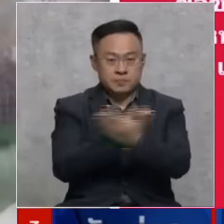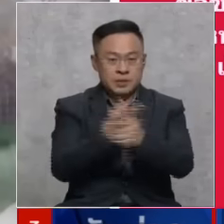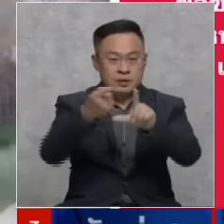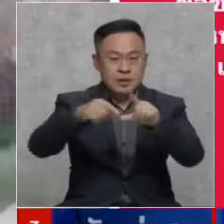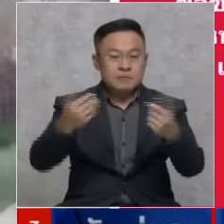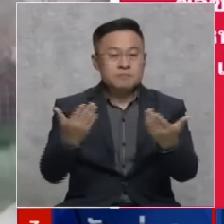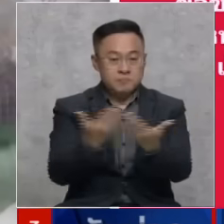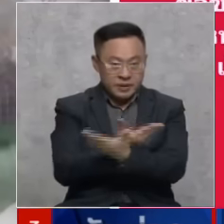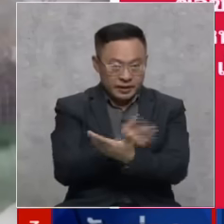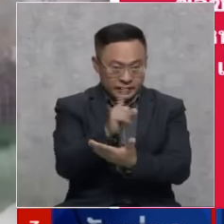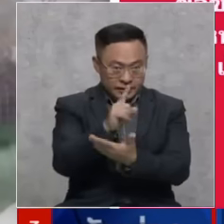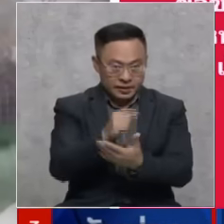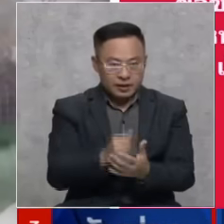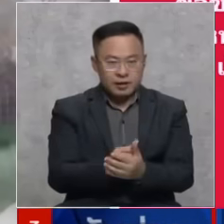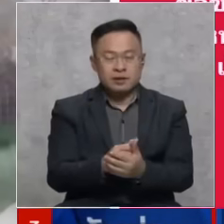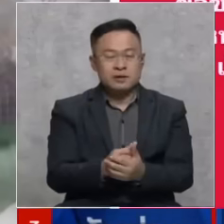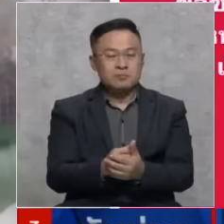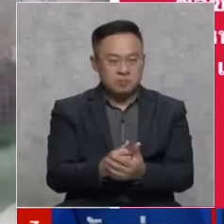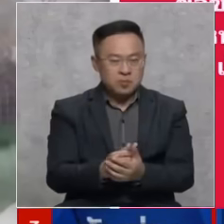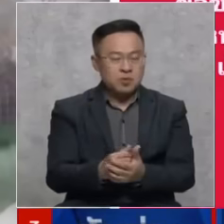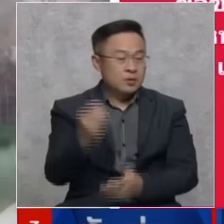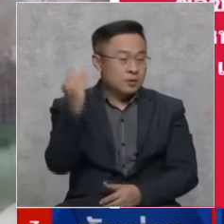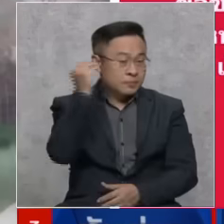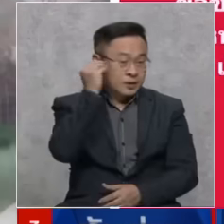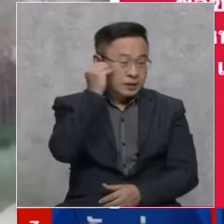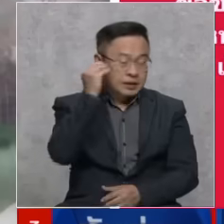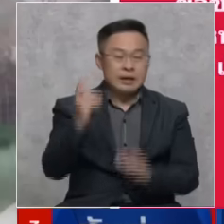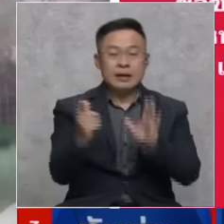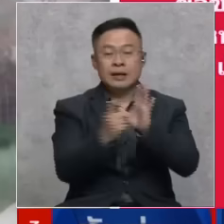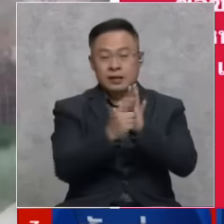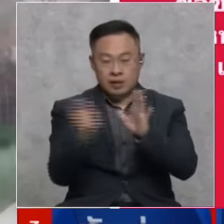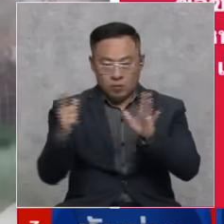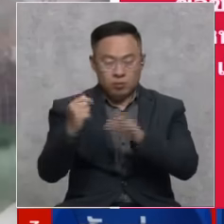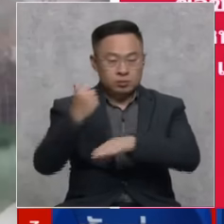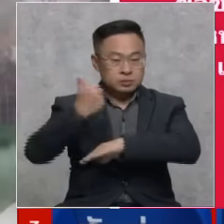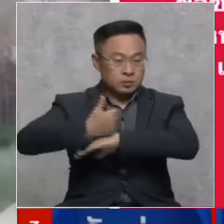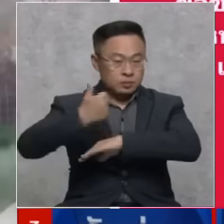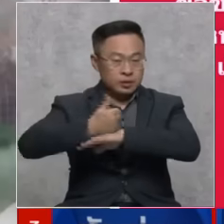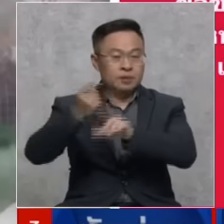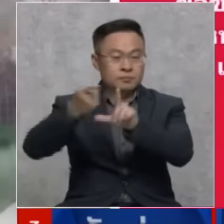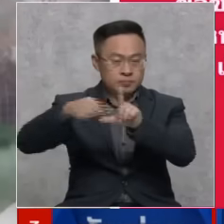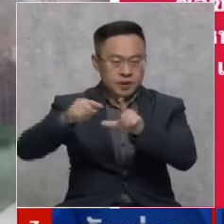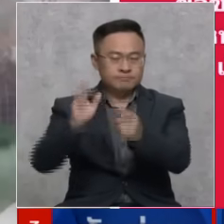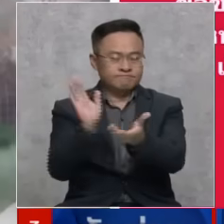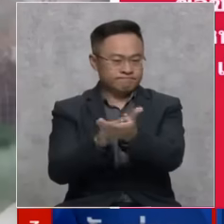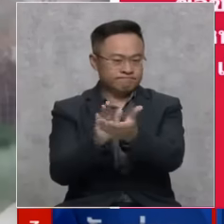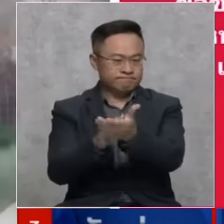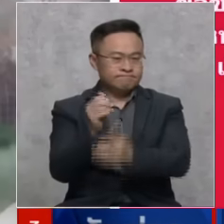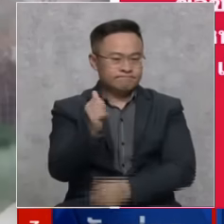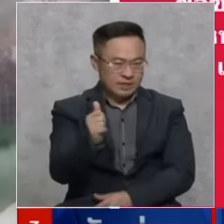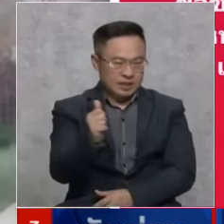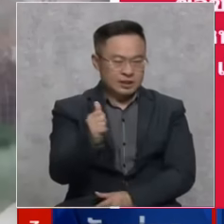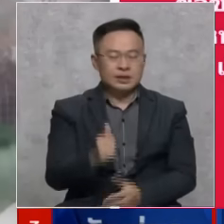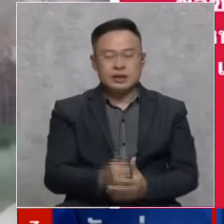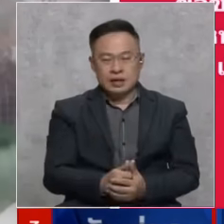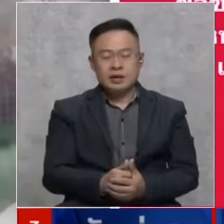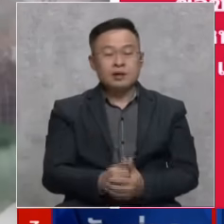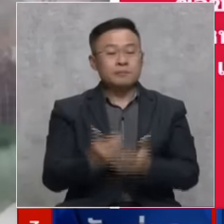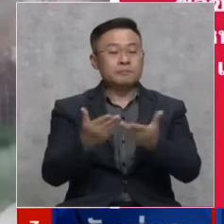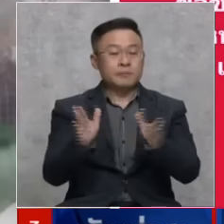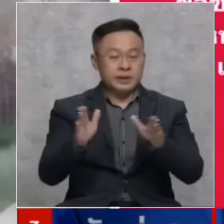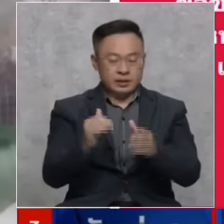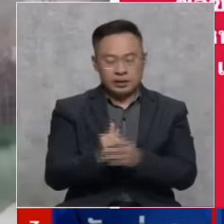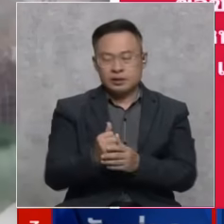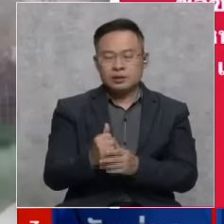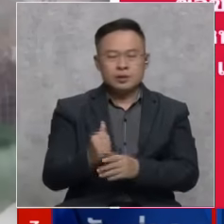พร้อมพงษ์ถึงขั้นบอกว่าขอชื่นชมคุณพิธาที่ตัดสินใจลาออกจากหัวหน้าพรรคก้าวไกลเปิดทางนะคะรับตำแหน่งให้